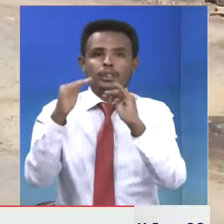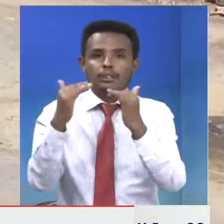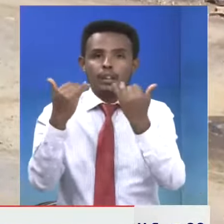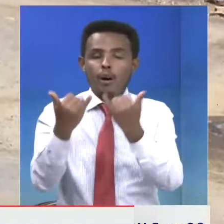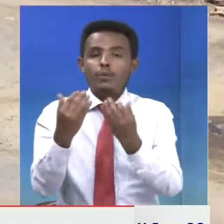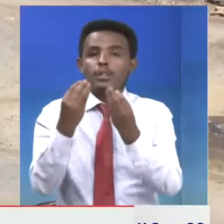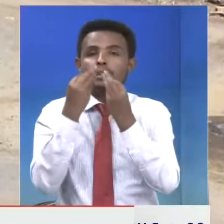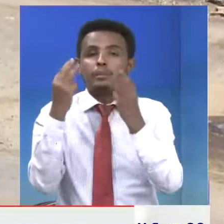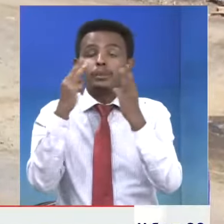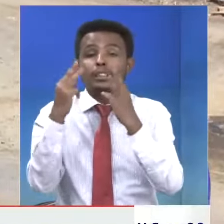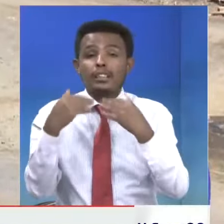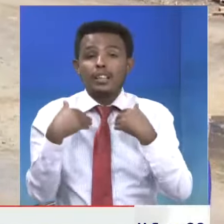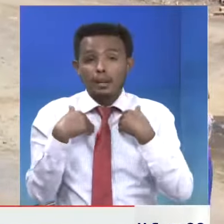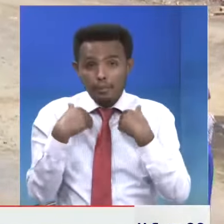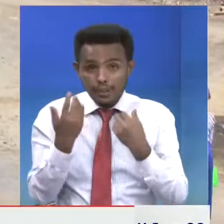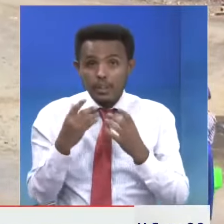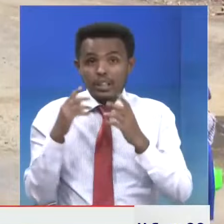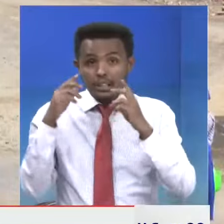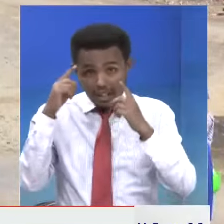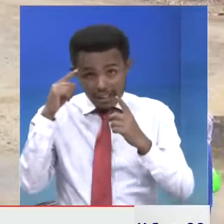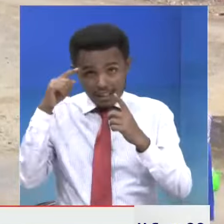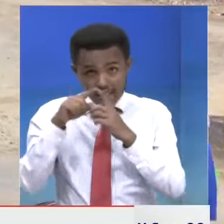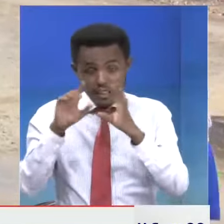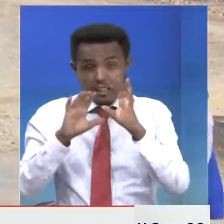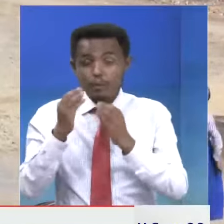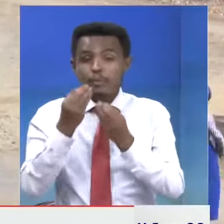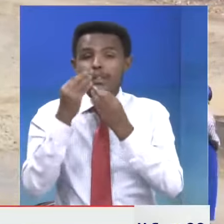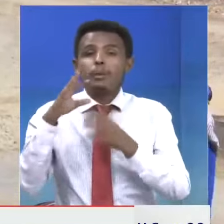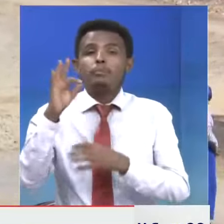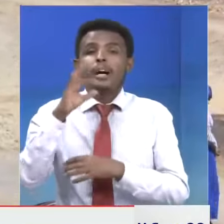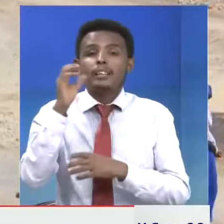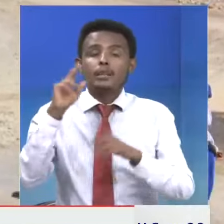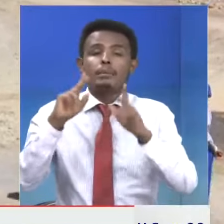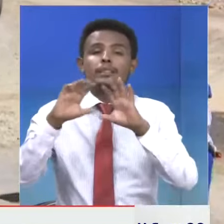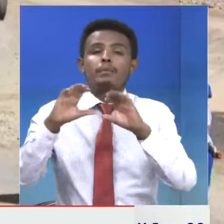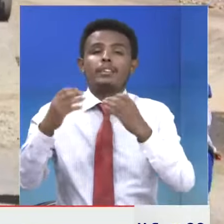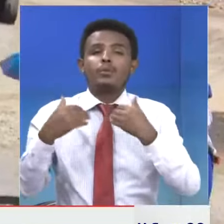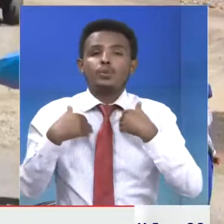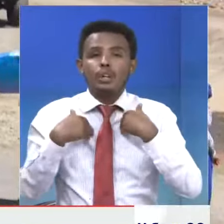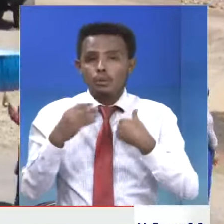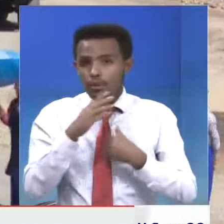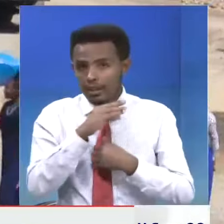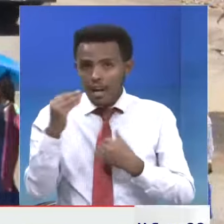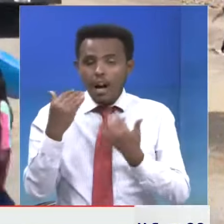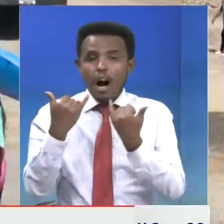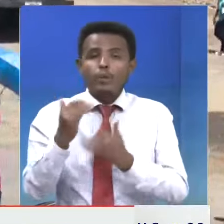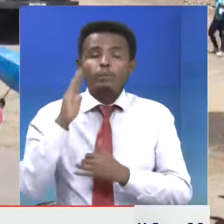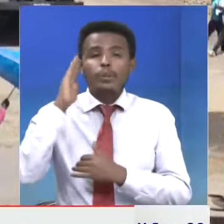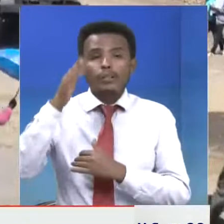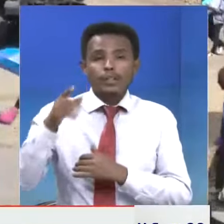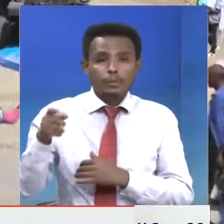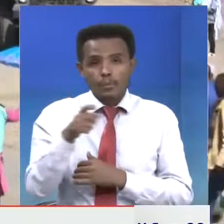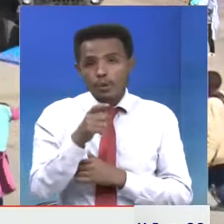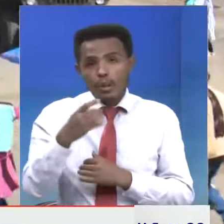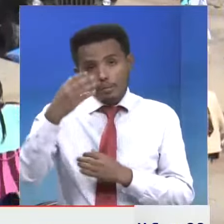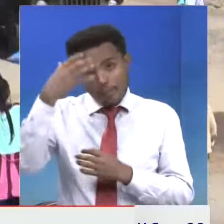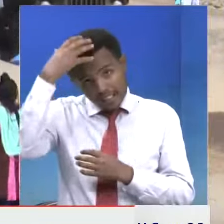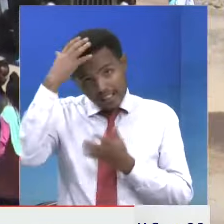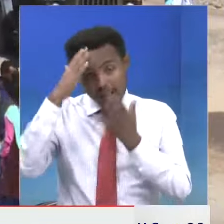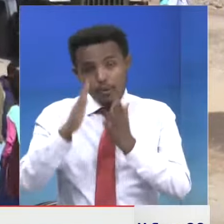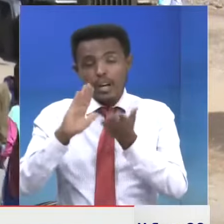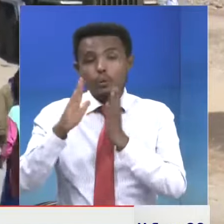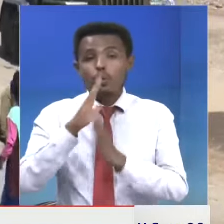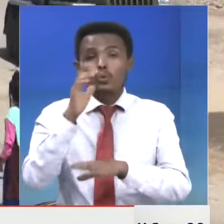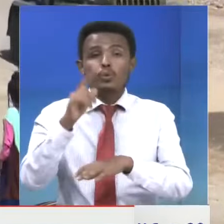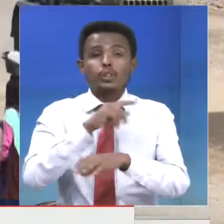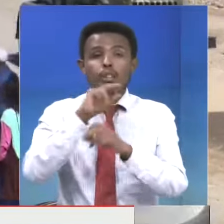ጋፕ እያለባቸው ግን ደግሞ ታርጌት ተደርገው ምግብ የማያገኙ የህብረተሰብ ክፍሎች አሉና አሁንም ለወደፊትም ቢሆን መንግስታዊ ያልሆኑ ድርጅቶች፣ የመንግስት